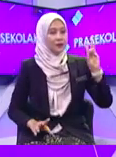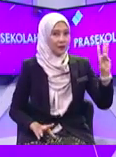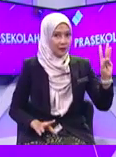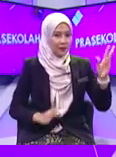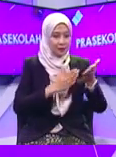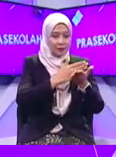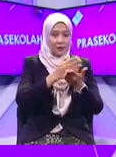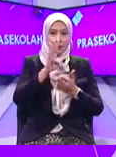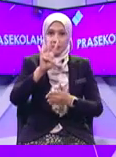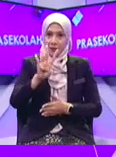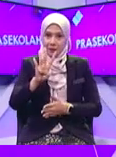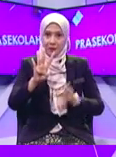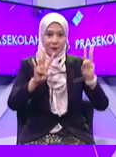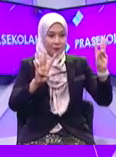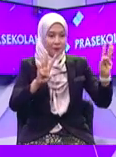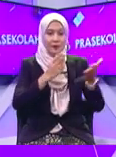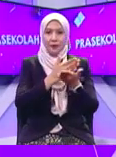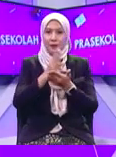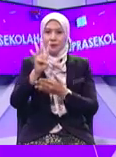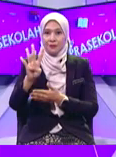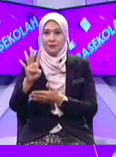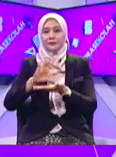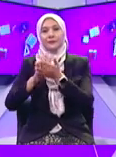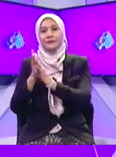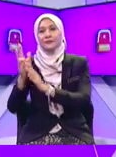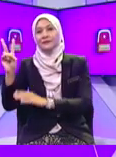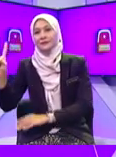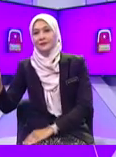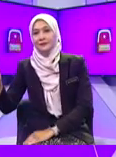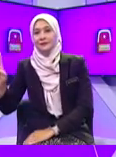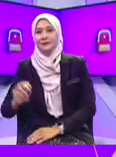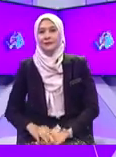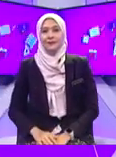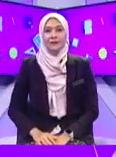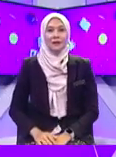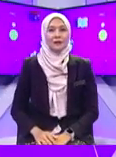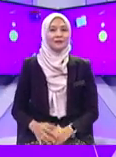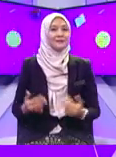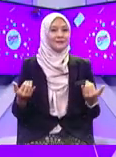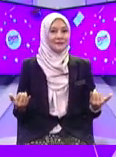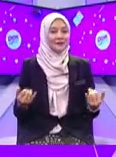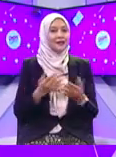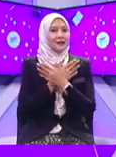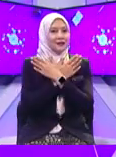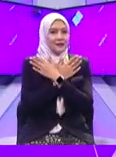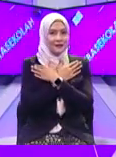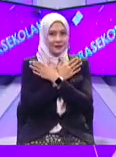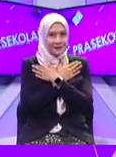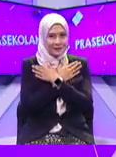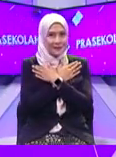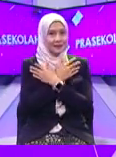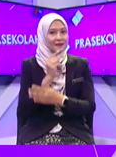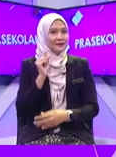adik-adik tahu tentang tolak dan juga sama dengan dan sekarang kita tidak melihat seketika Jangan kemana-mana teruskan bersama dengan